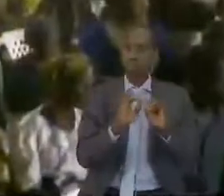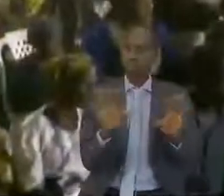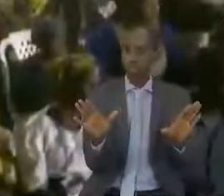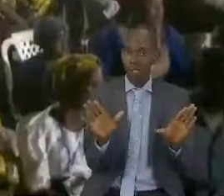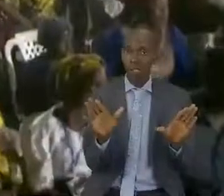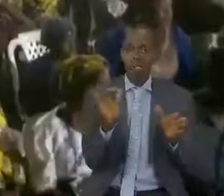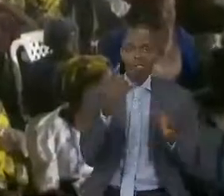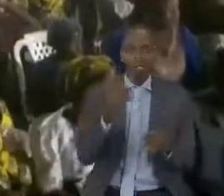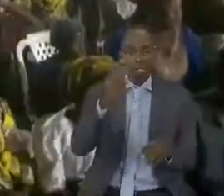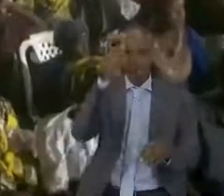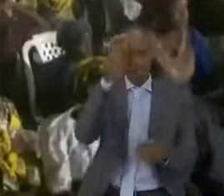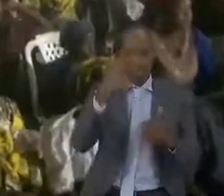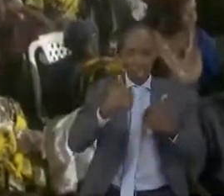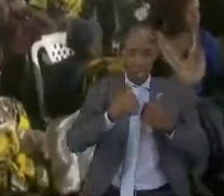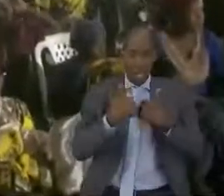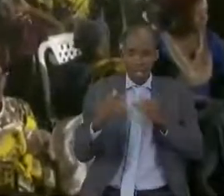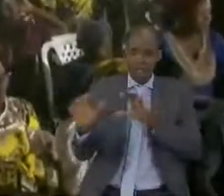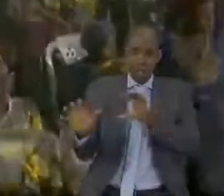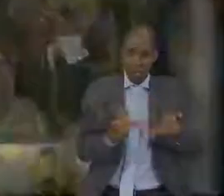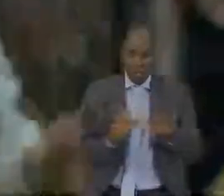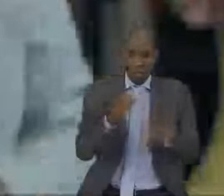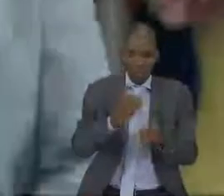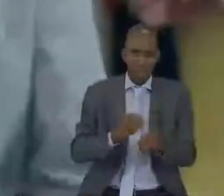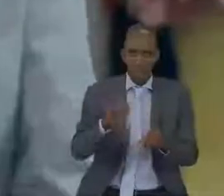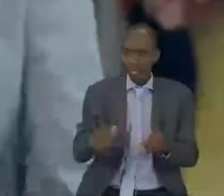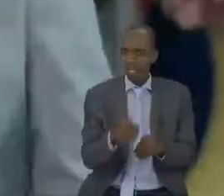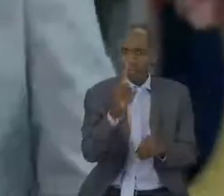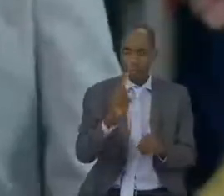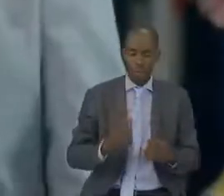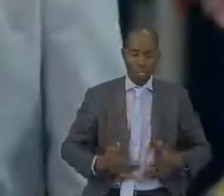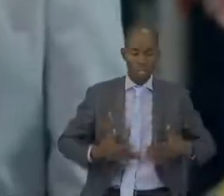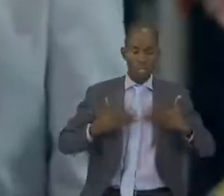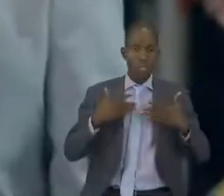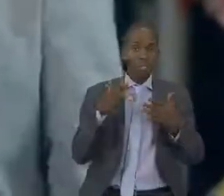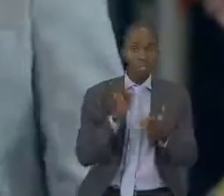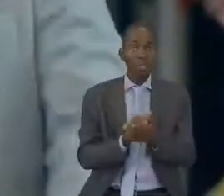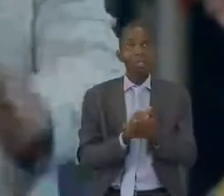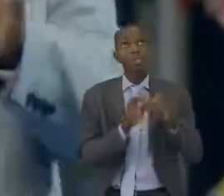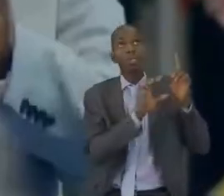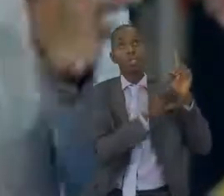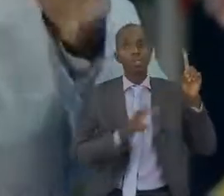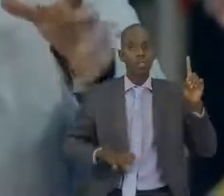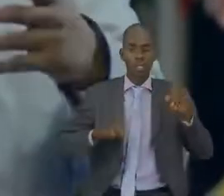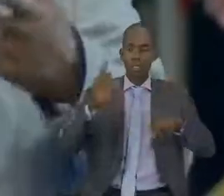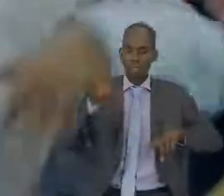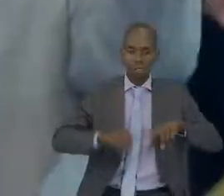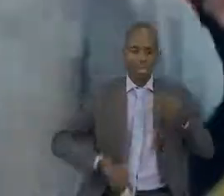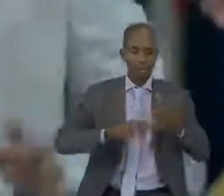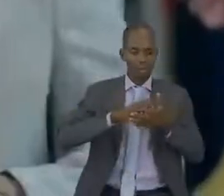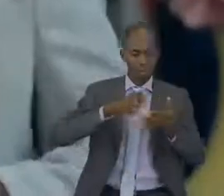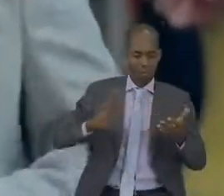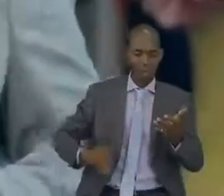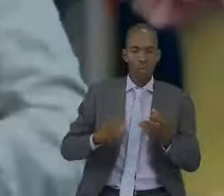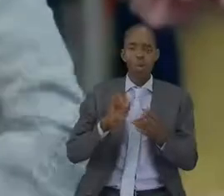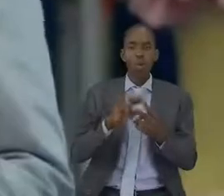Il n'y a rien que le diable ait pu faire dans la vie de qui que ce soit que Christ ne peut pas révoquer, ôter. Et